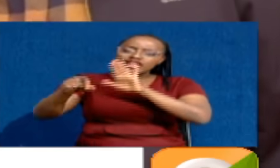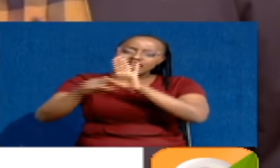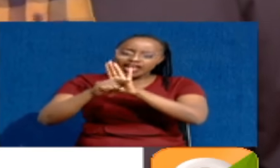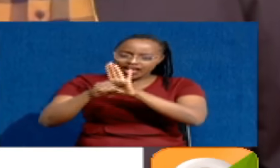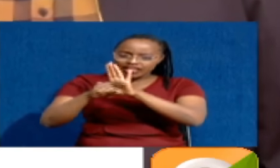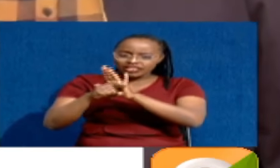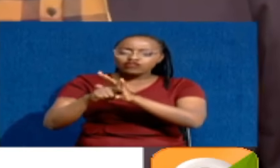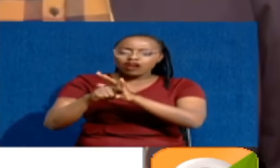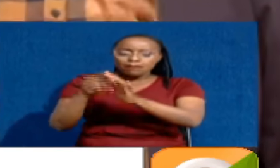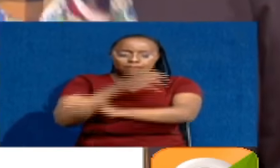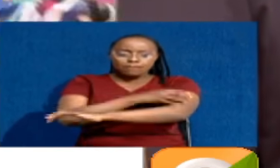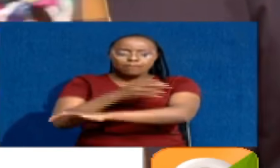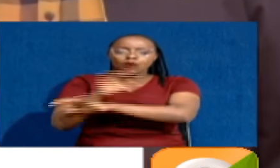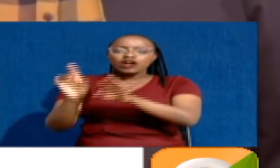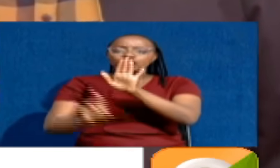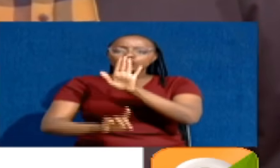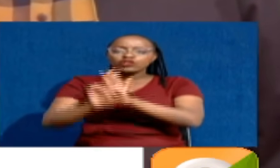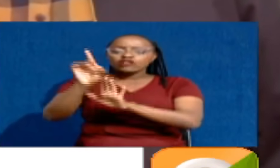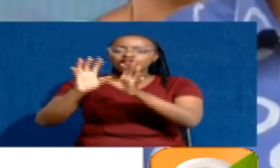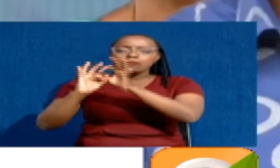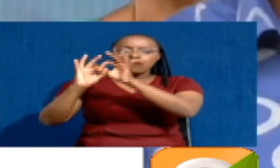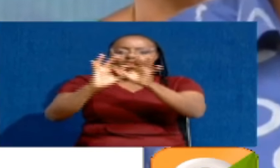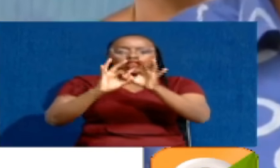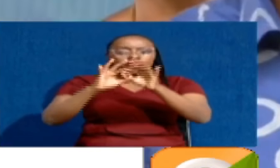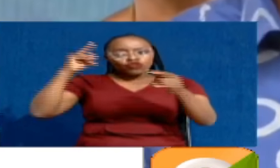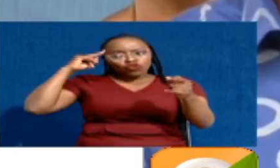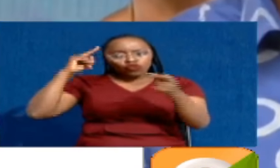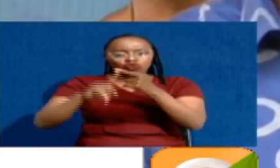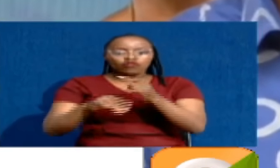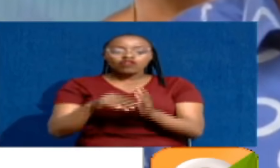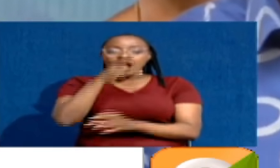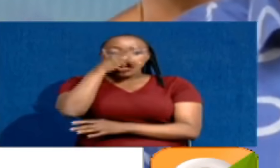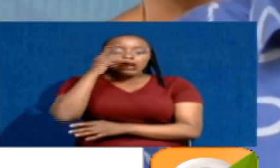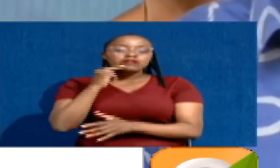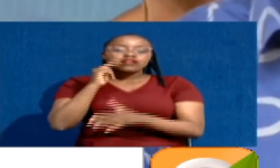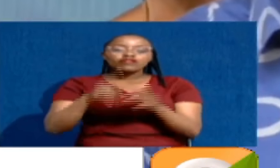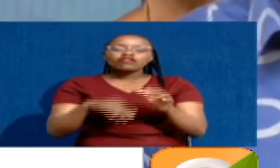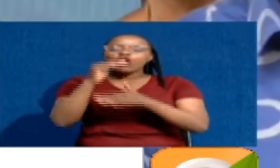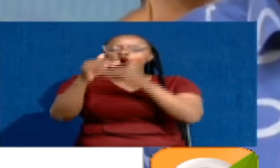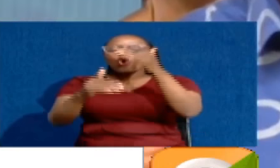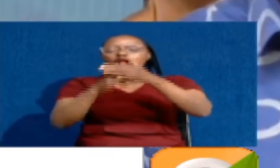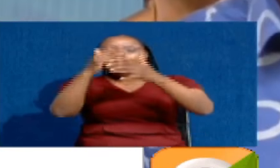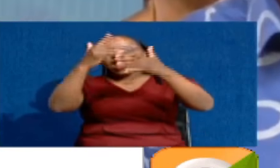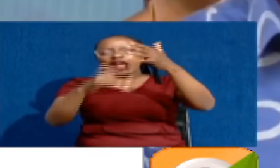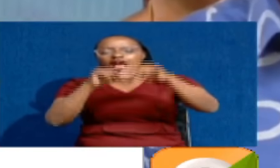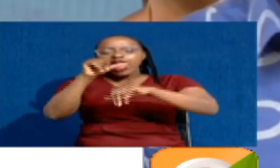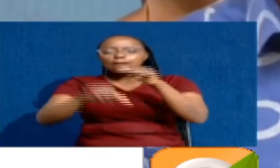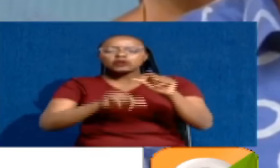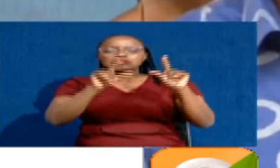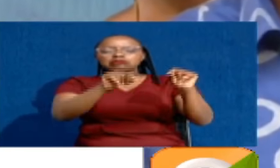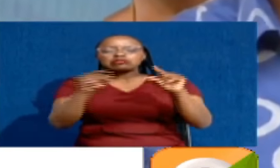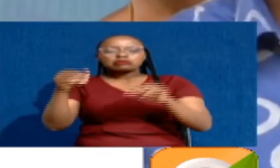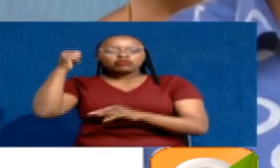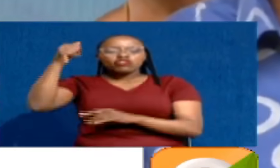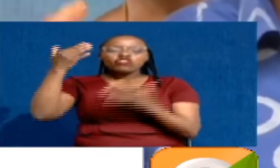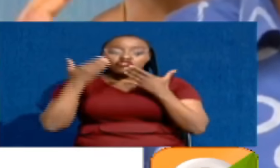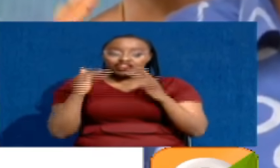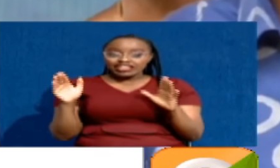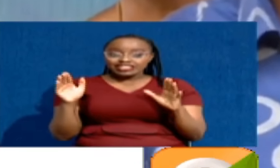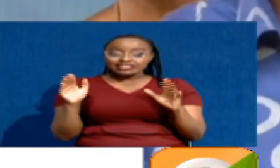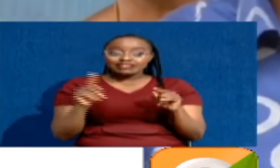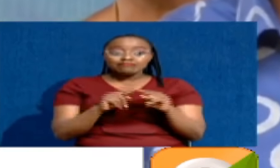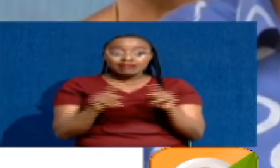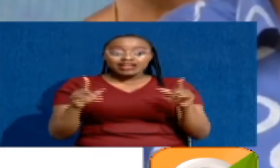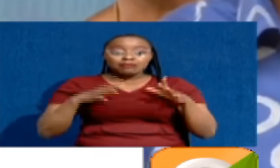energy to develop unity of purpose. Bwana Kalonzo amesema mambo yote ya siasa ndogo ndogo imeisha.